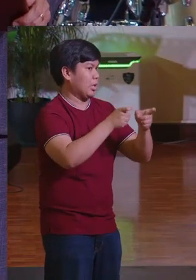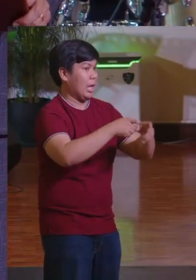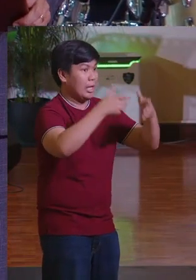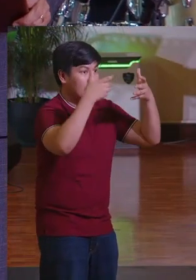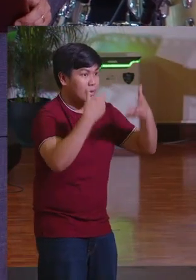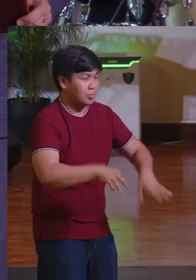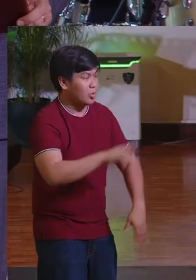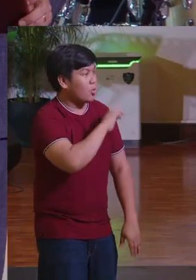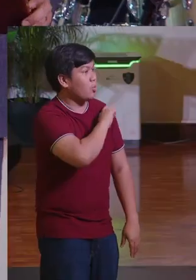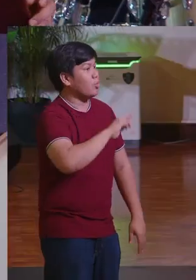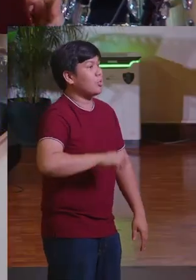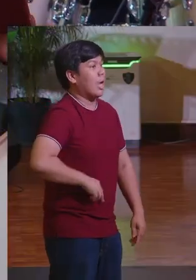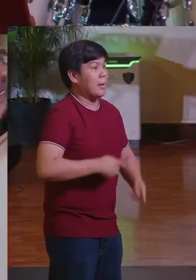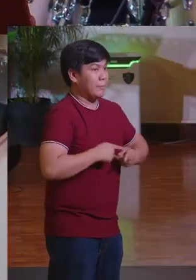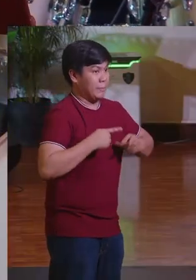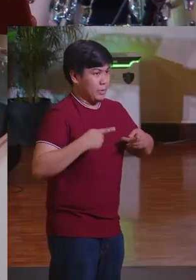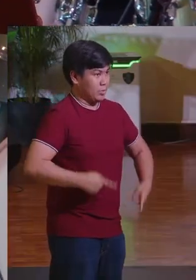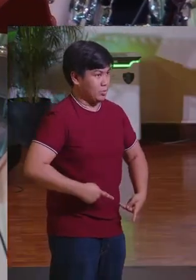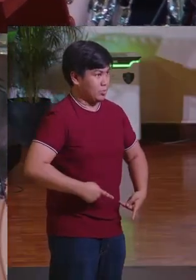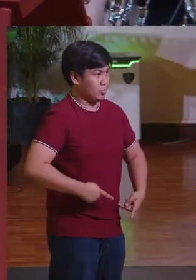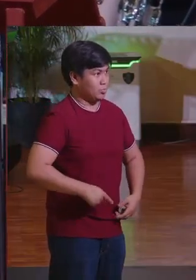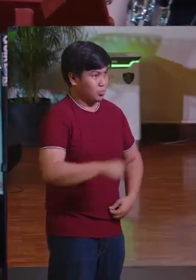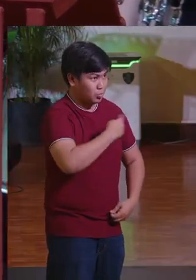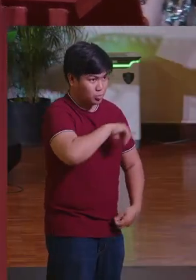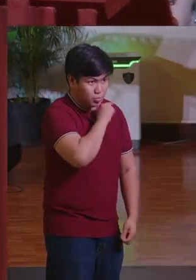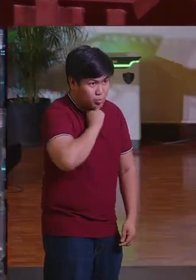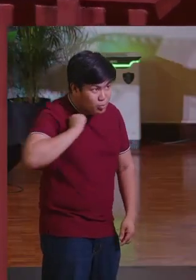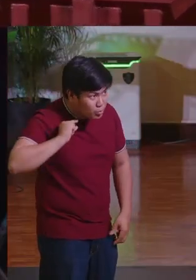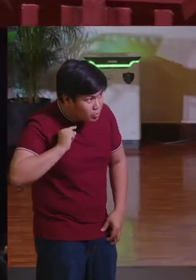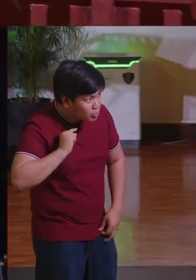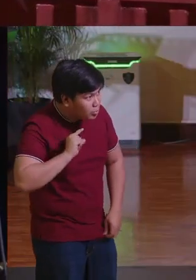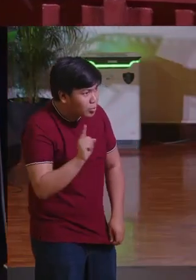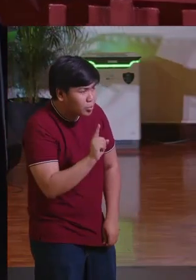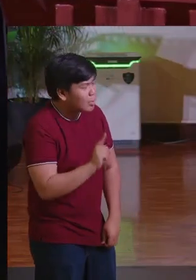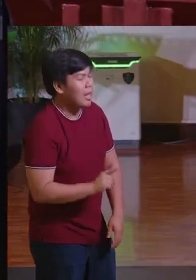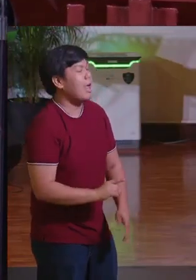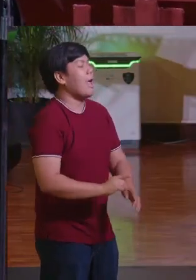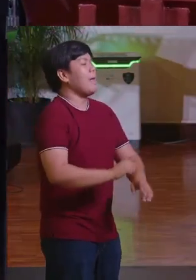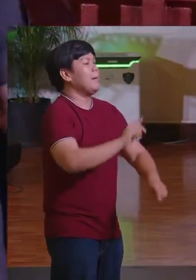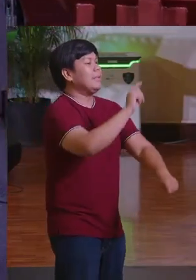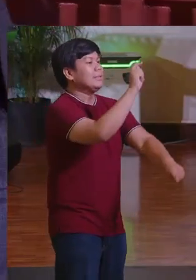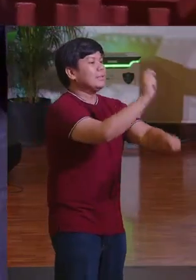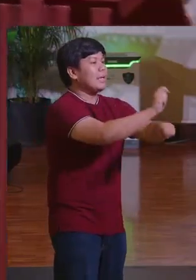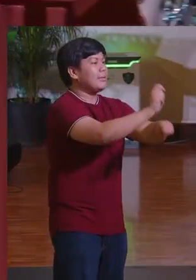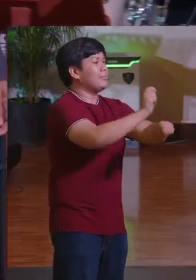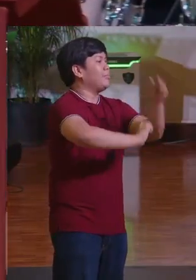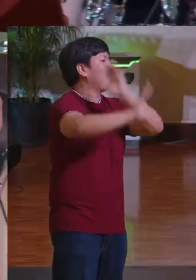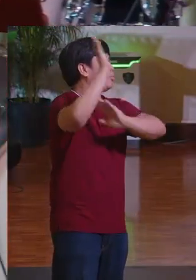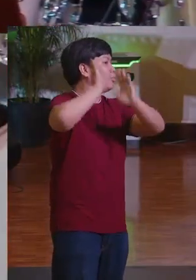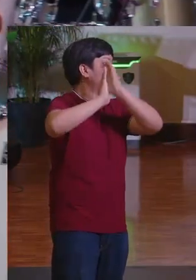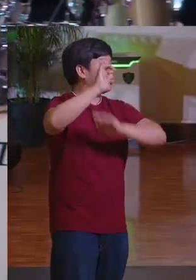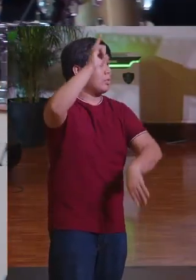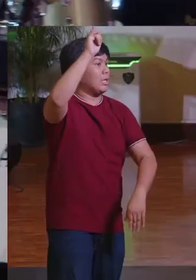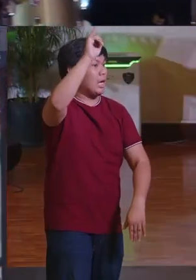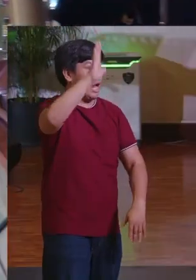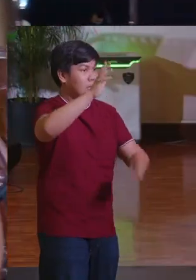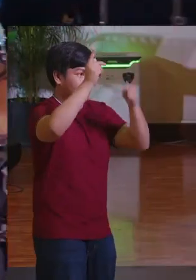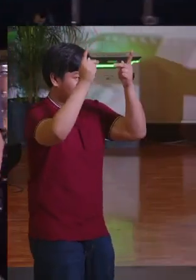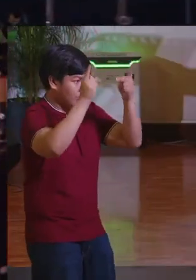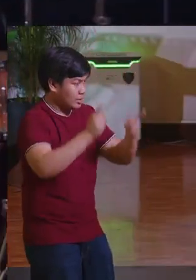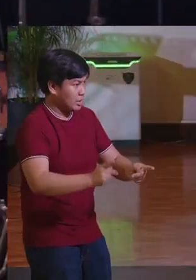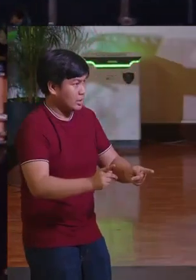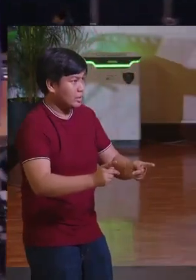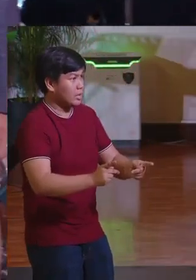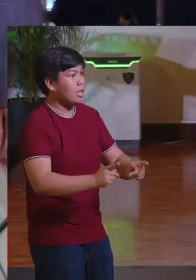Tapos royal priesthood, pare. Nung panahon po na yon, yung tabernakulo, na kung saan ang presensya ng Diyos ay naroon po